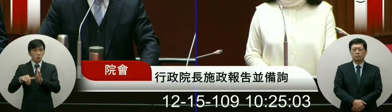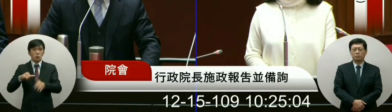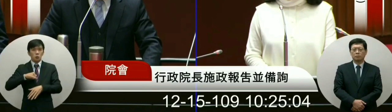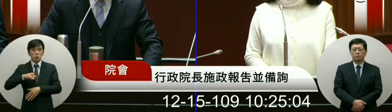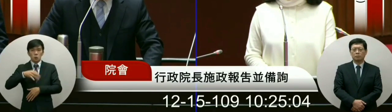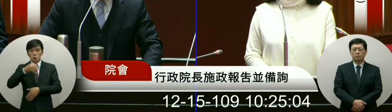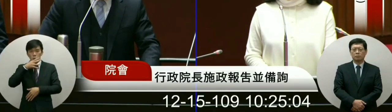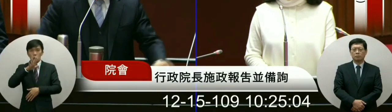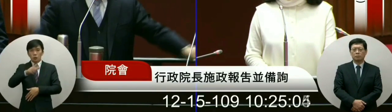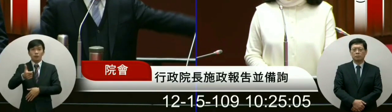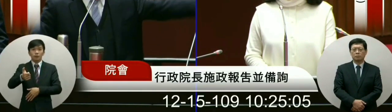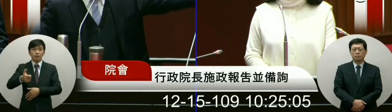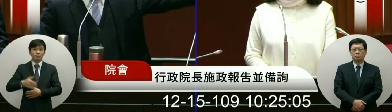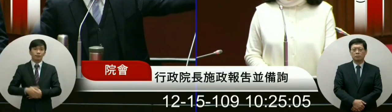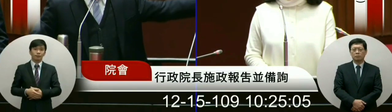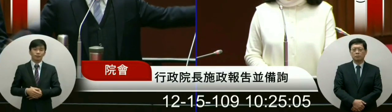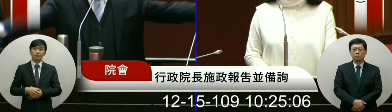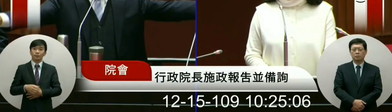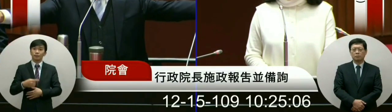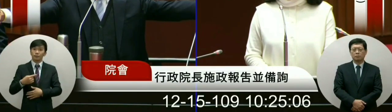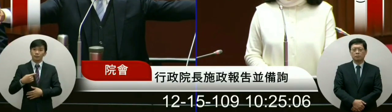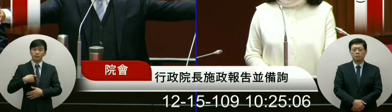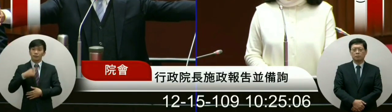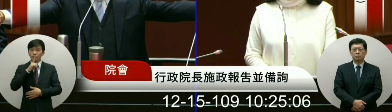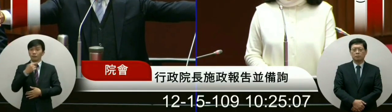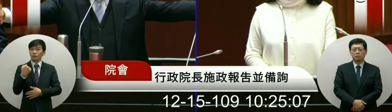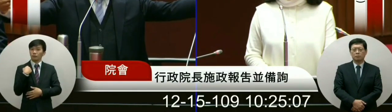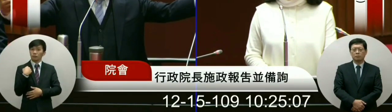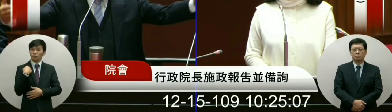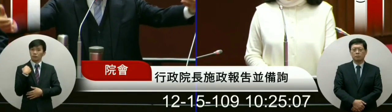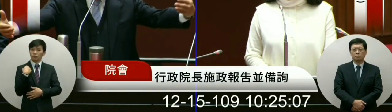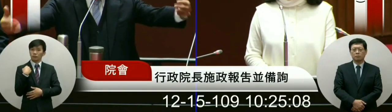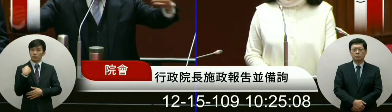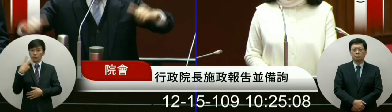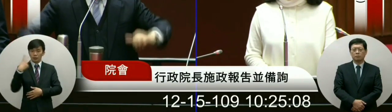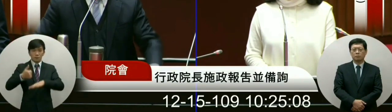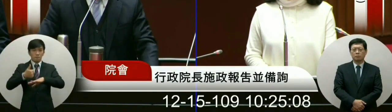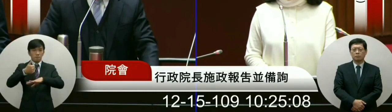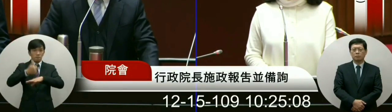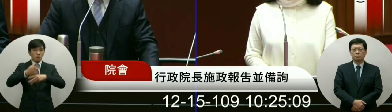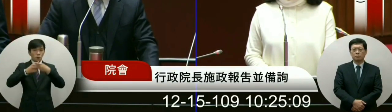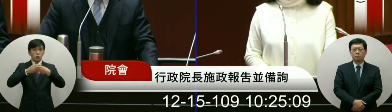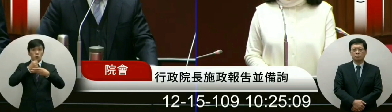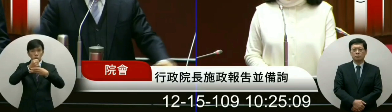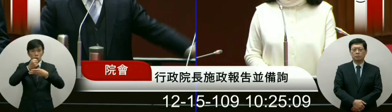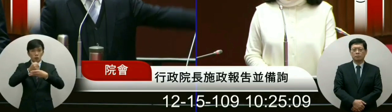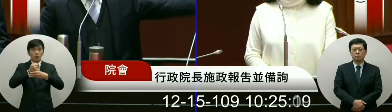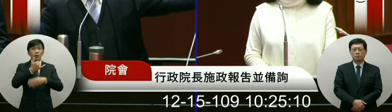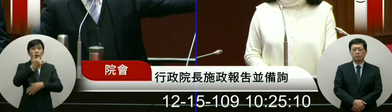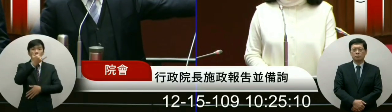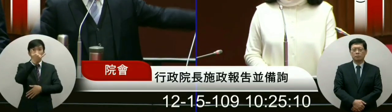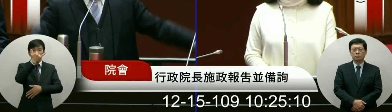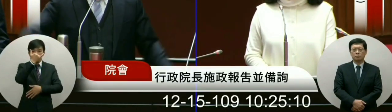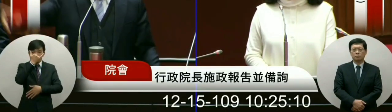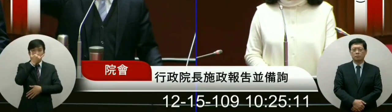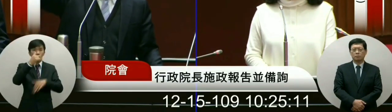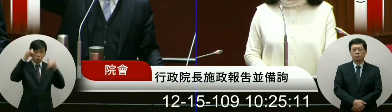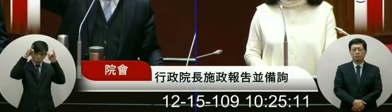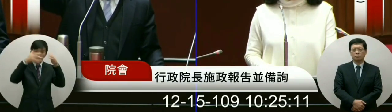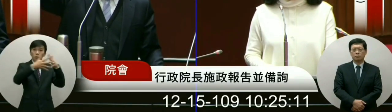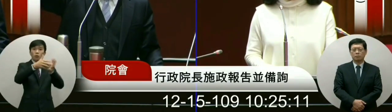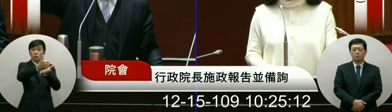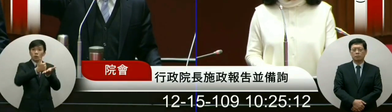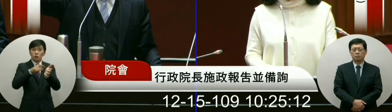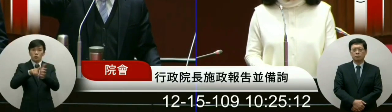这里公开讲，我昨天再一次主持美猪美牛的专案会议，我要求现